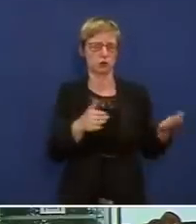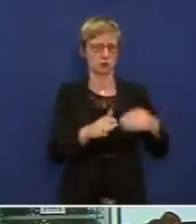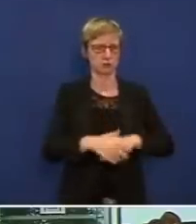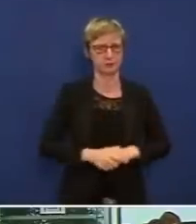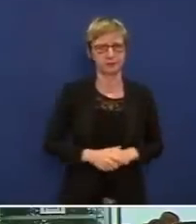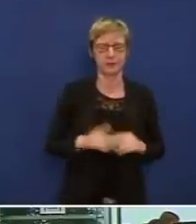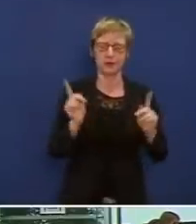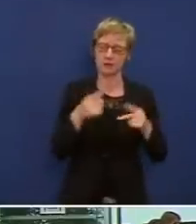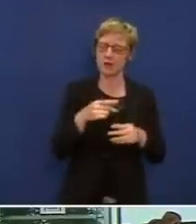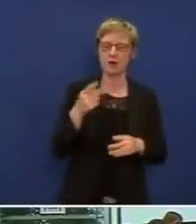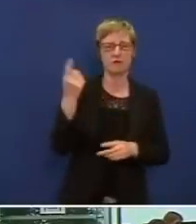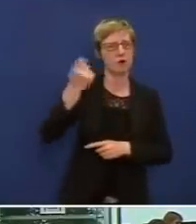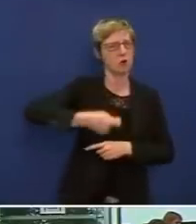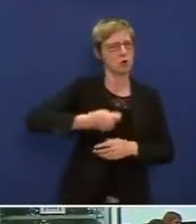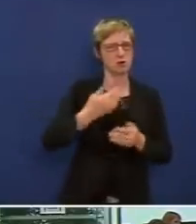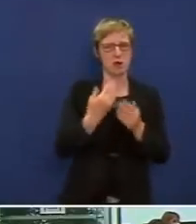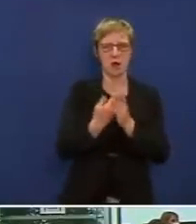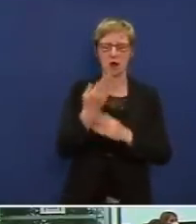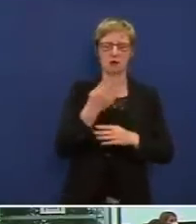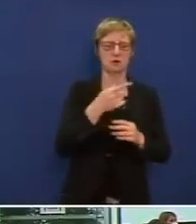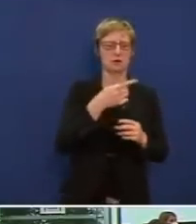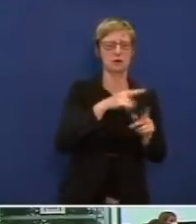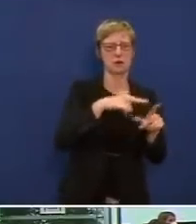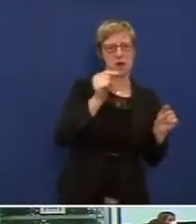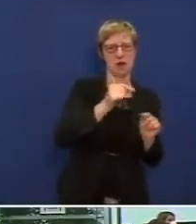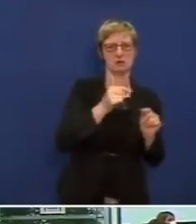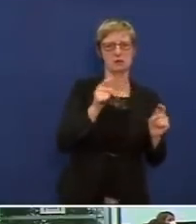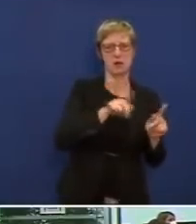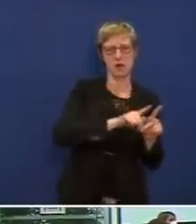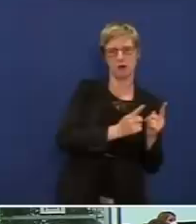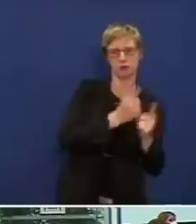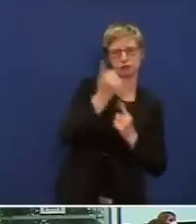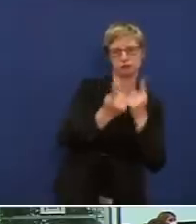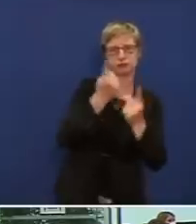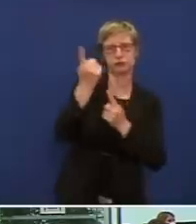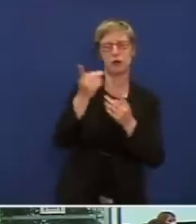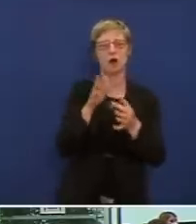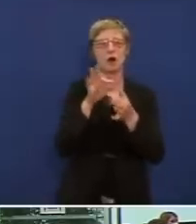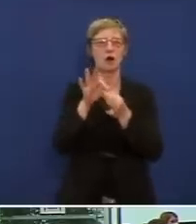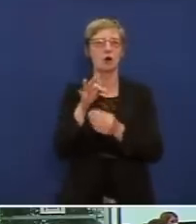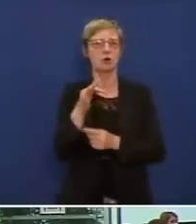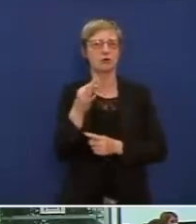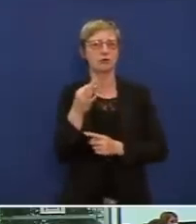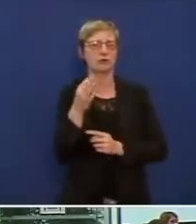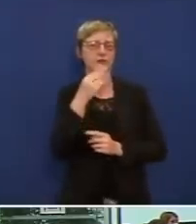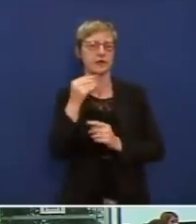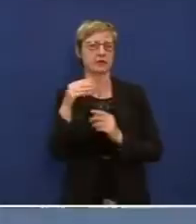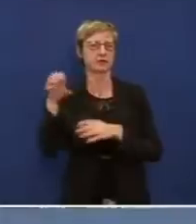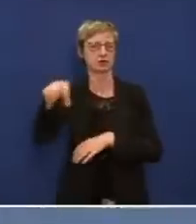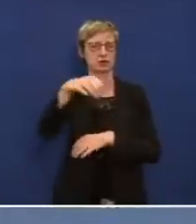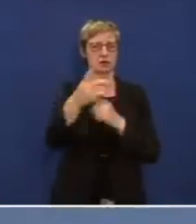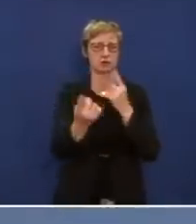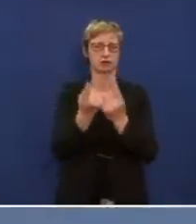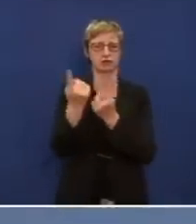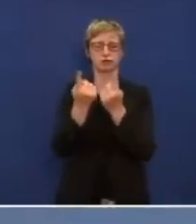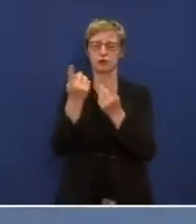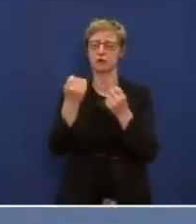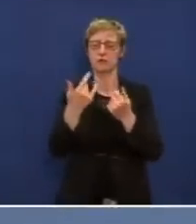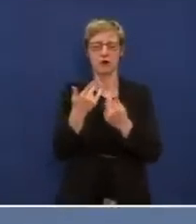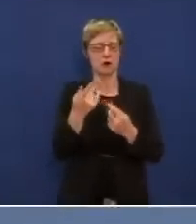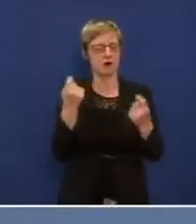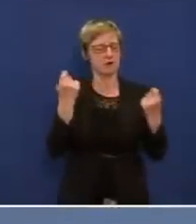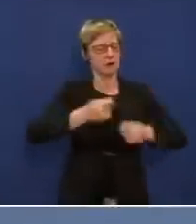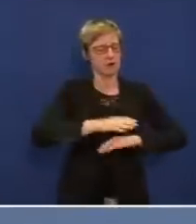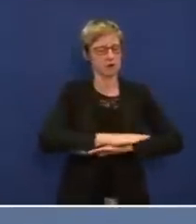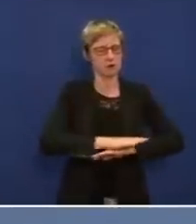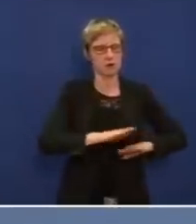fortdauernden Raketenangriffe aus dem Gazastreifen auf israelische Städte auf das Schärfste. Diese Gewalt ist durch nichts zu rechtfertigen.